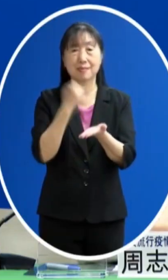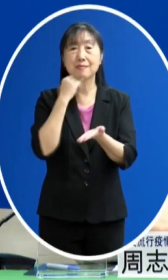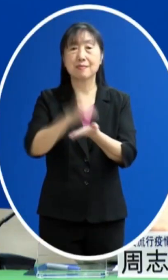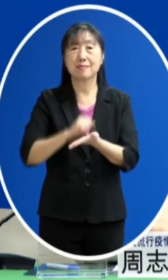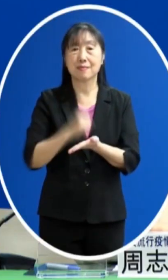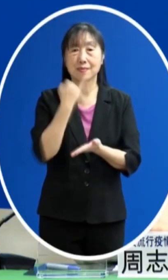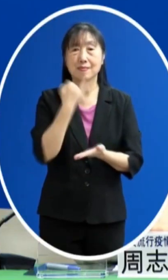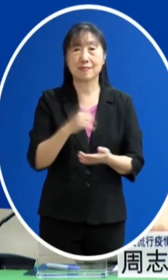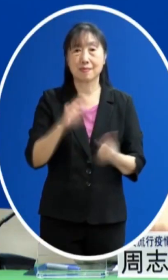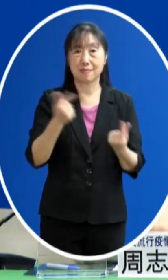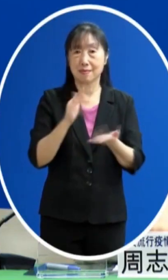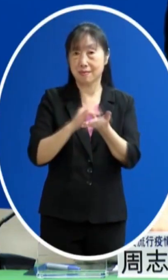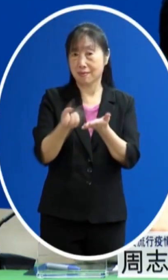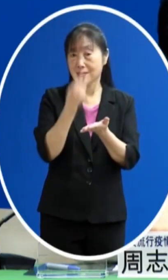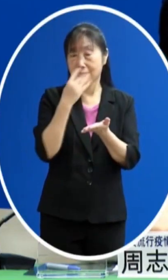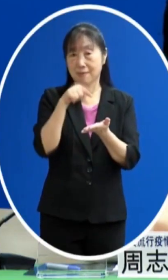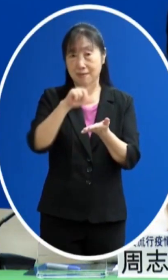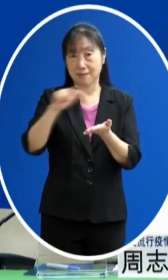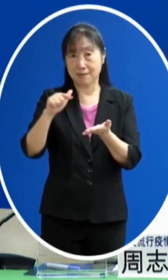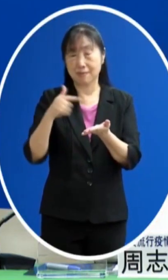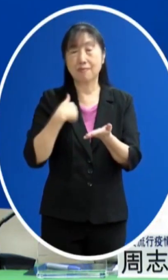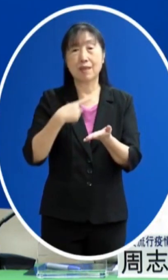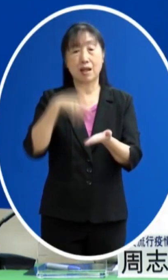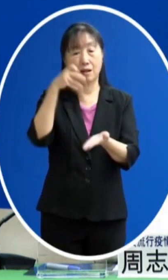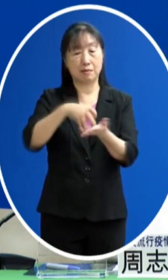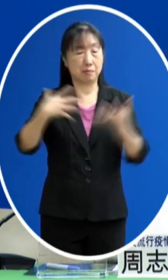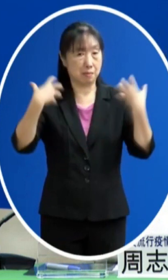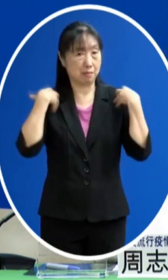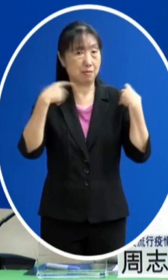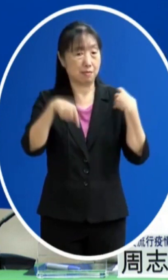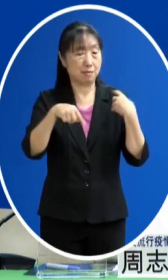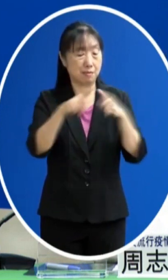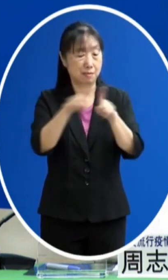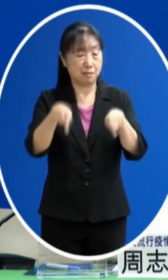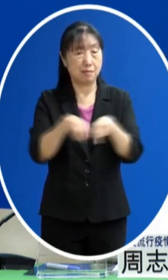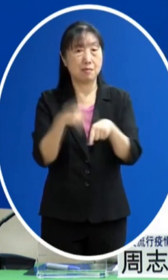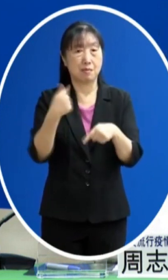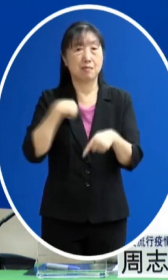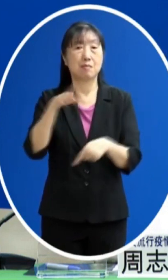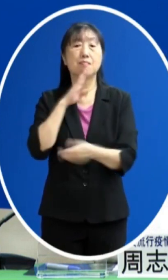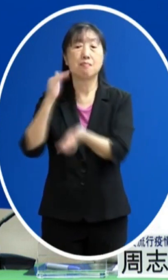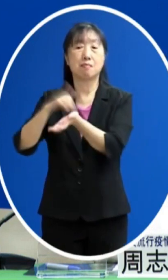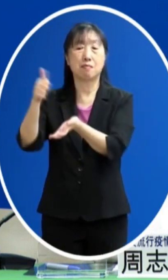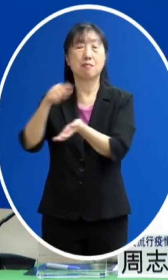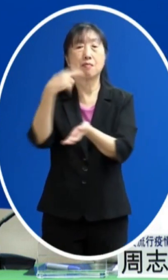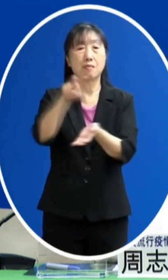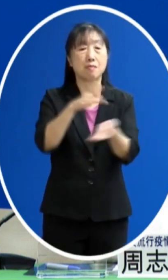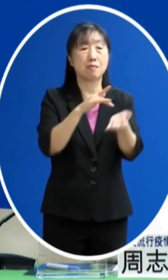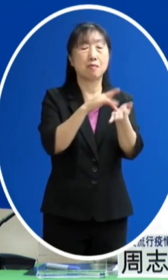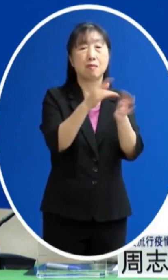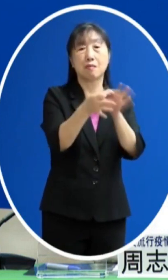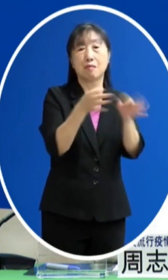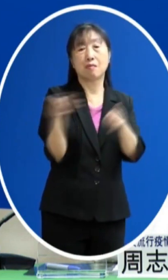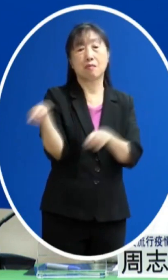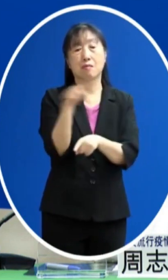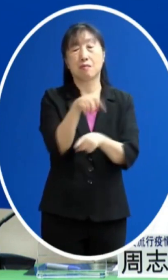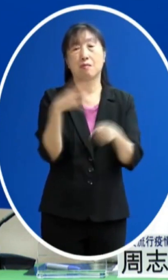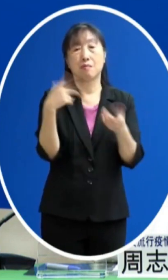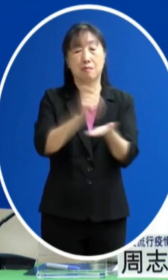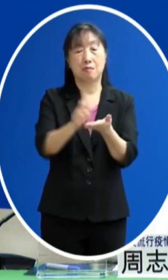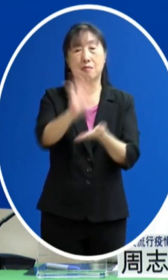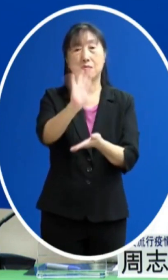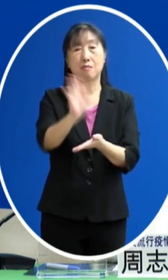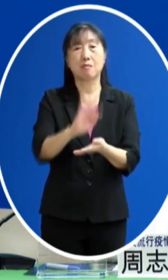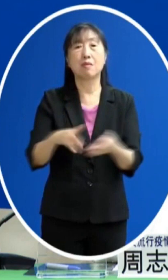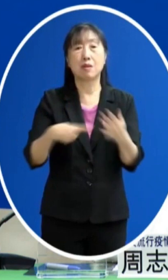至于说口服抗病毒药物的一个切结书，那这个部分就是让处方医师跟调剂药局都不用填写，只有说